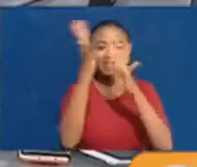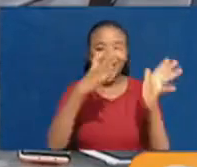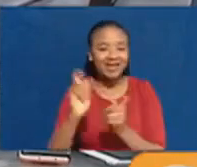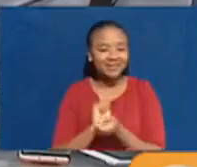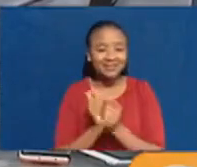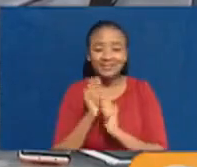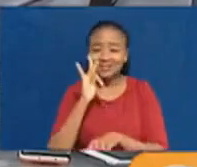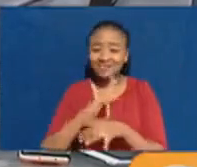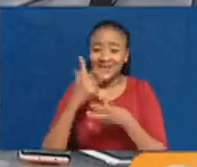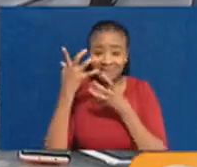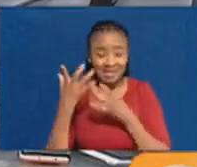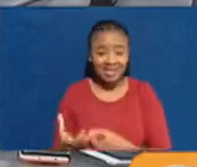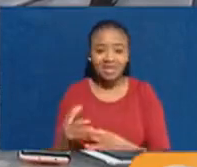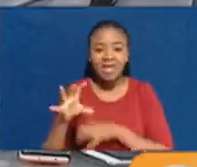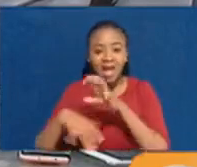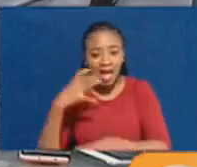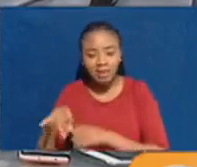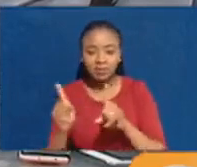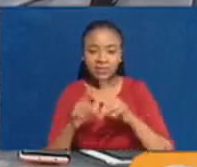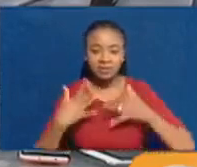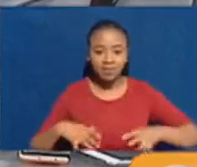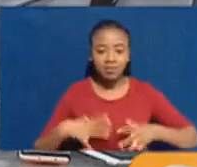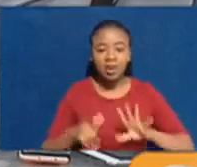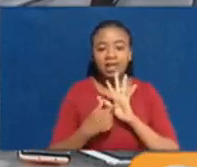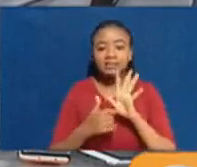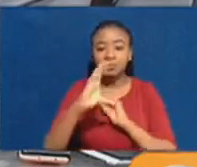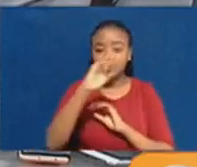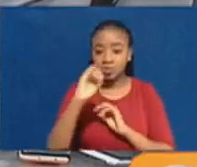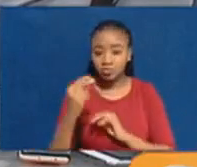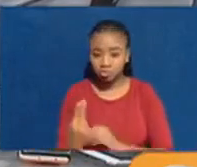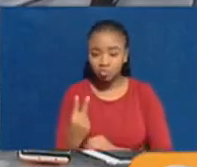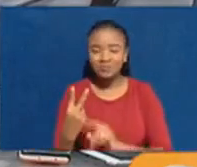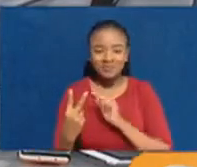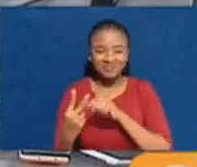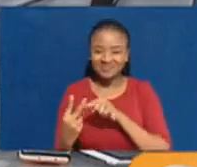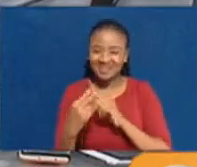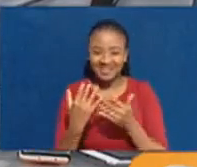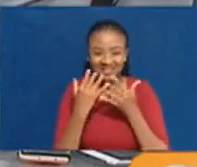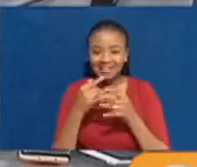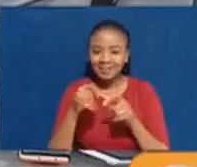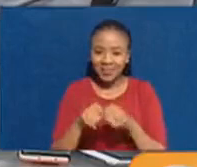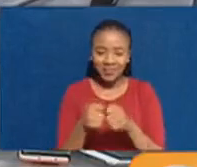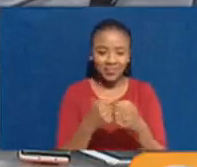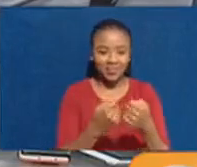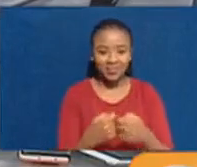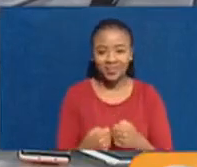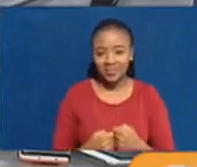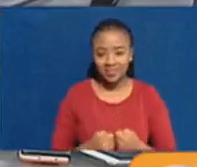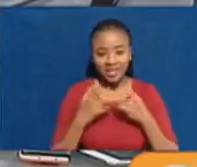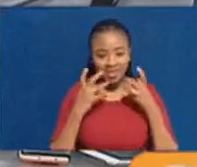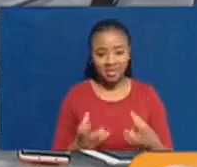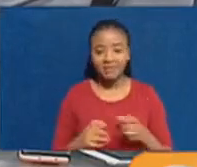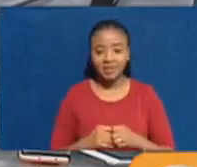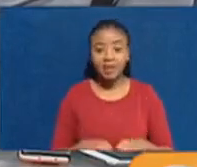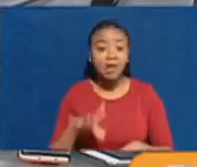Na hewa ya kaboni sasa hutoka kwenye mafuta na bidhaa za petroli ni mojawapo tu ya visababishi vya mabadiliko hayo. Na katika pwani